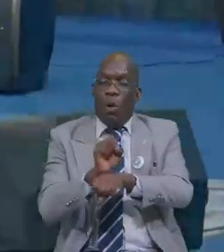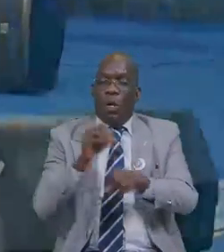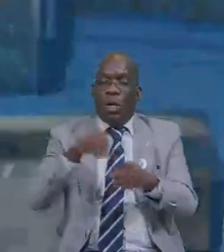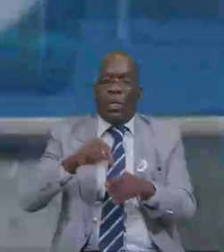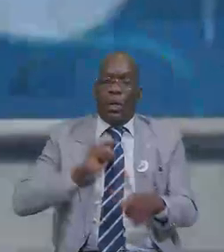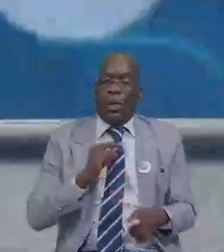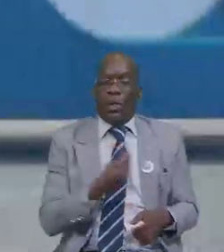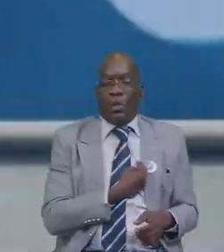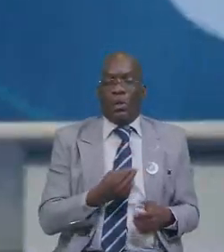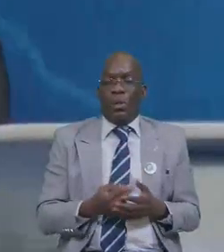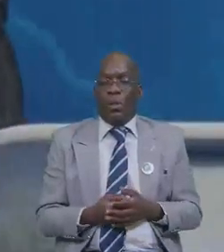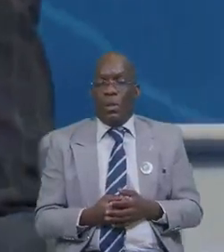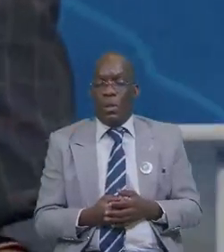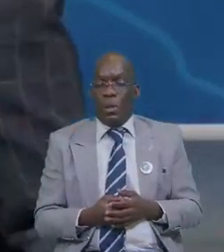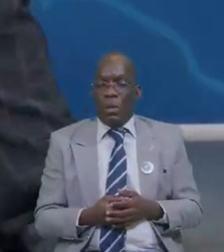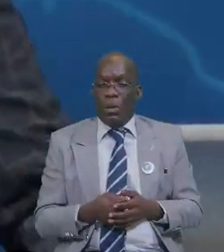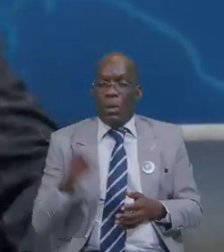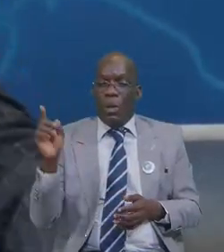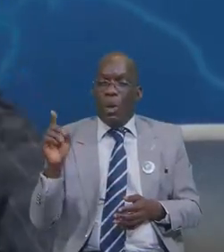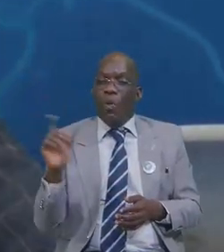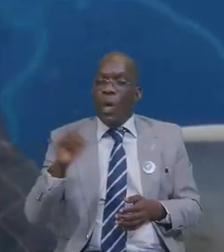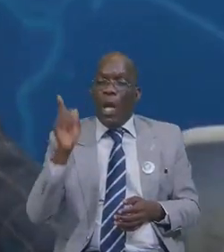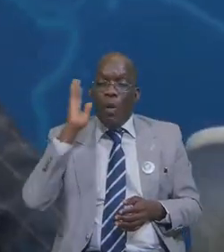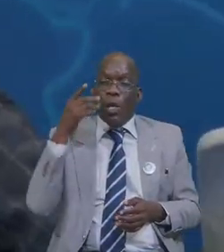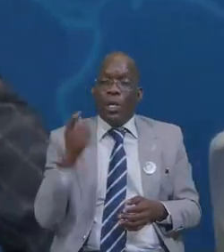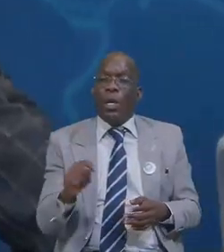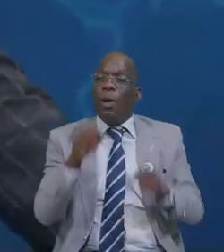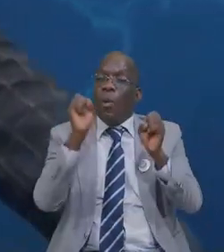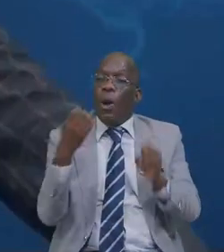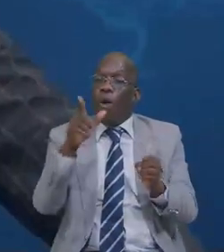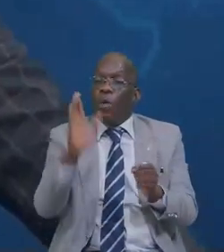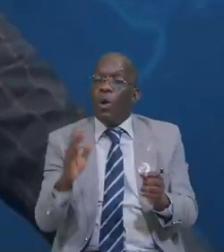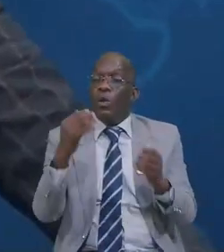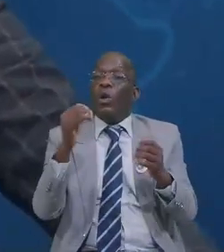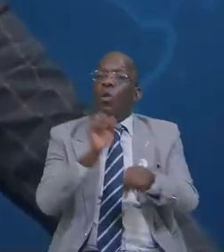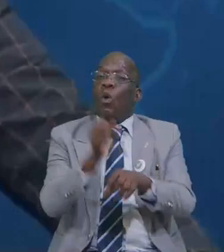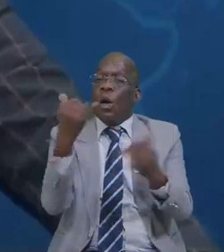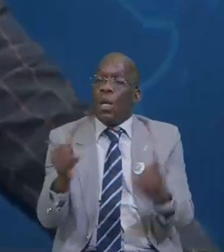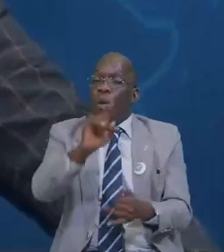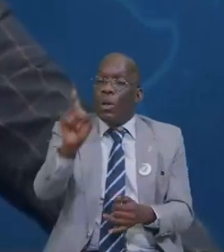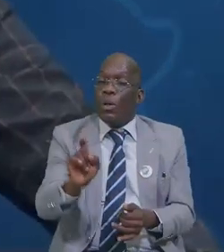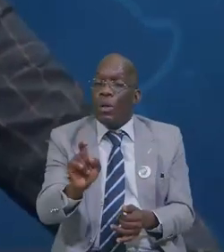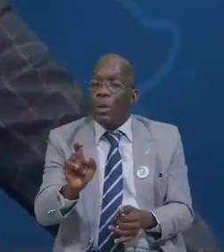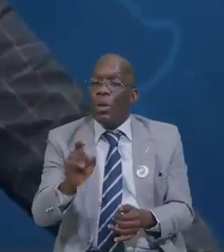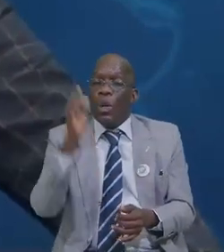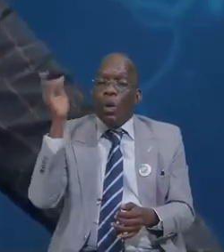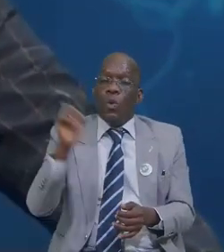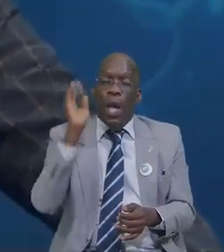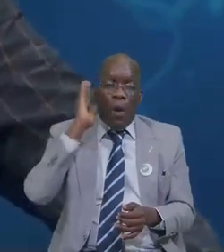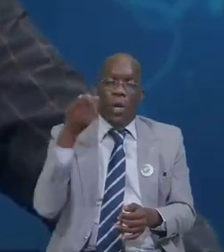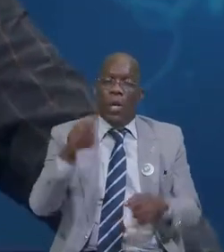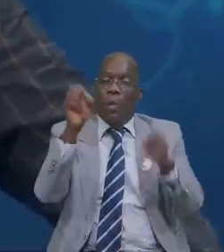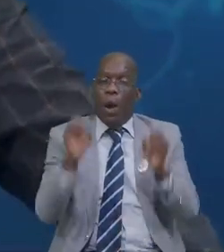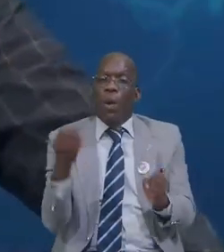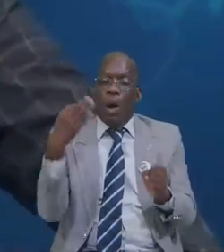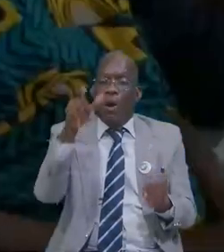en nous. Où est-ce que la puissance va agir ce soir? Je demande, la puissance va agir où ce